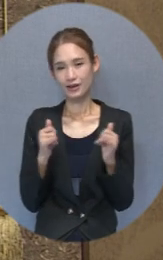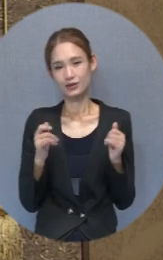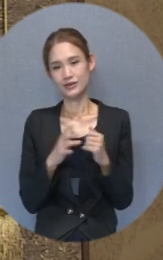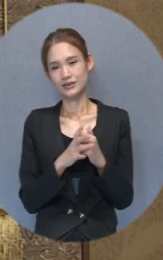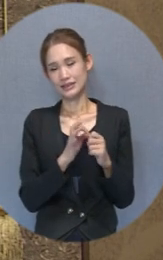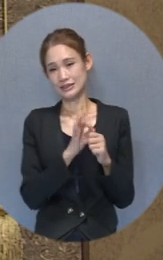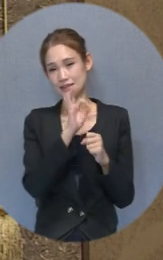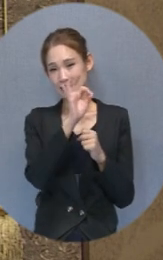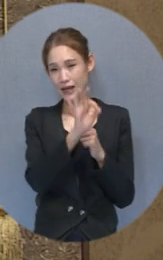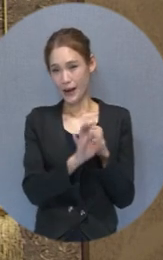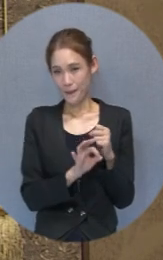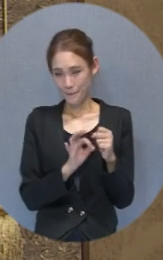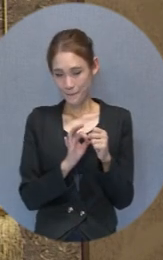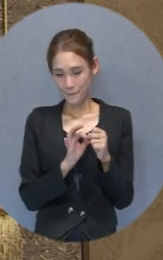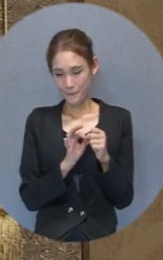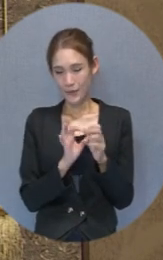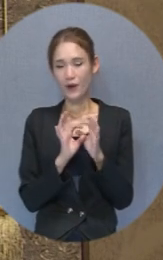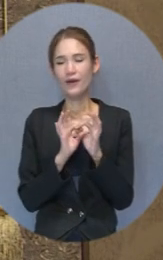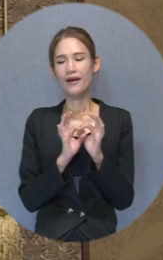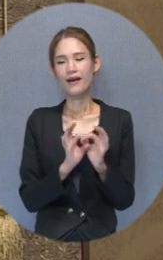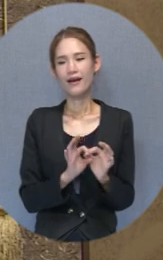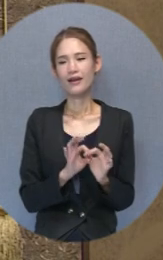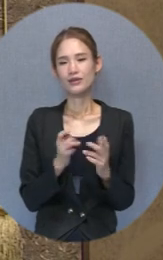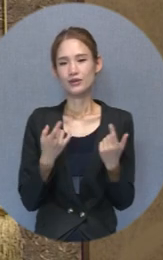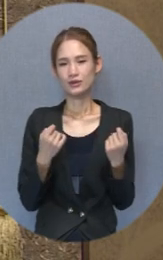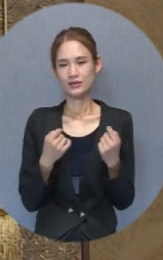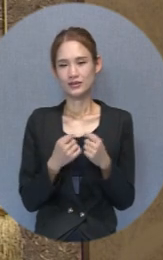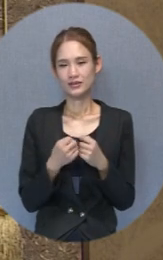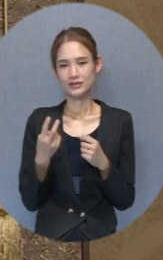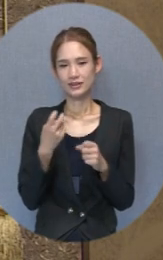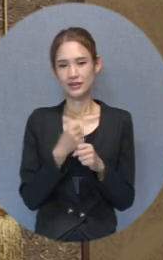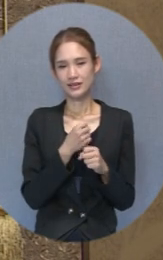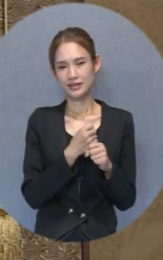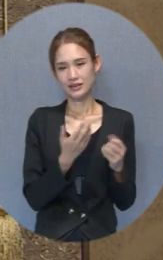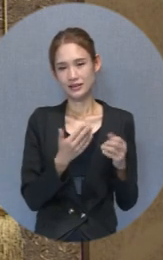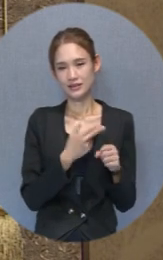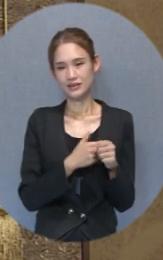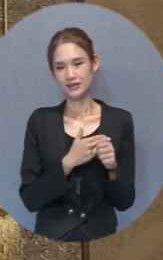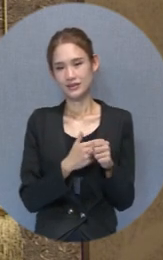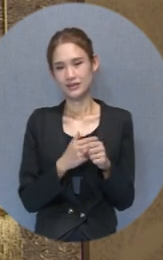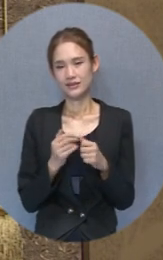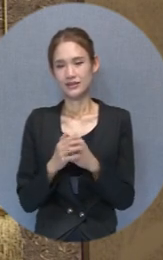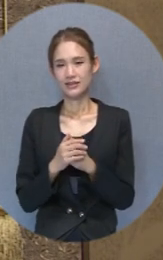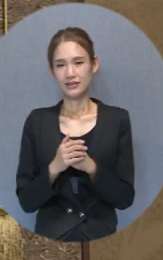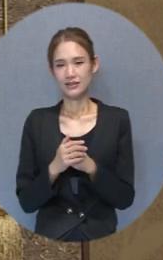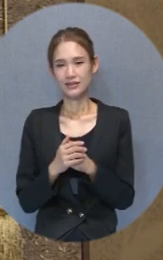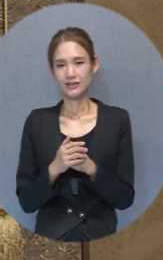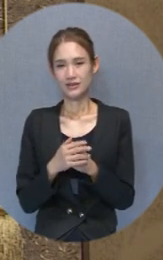10년 가까이 계속 이런 작업을 재작업하시는 선생님들이 또 계세요.